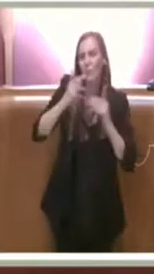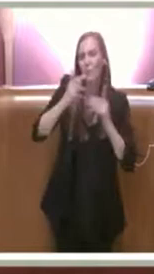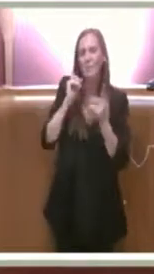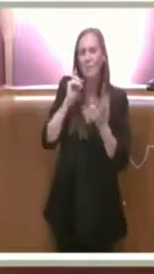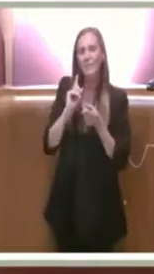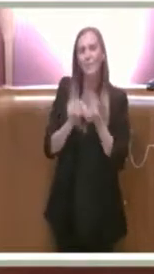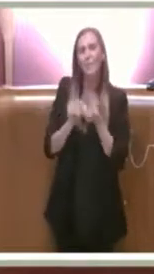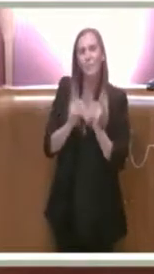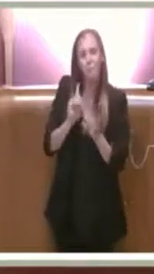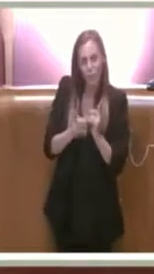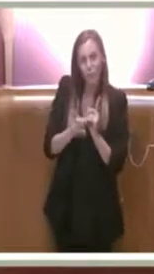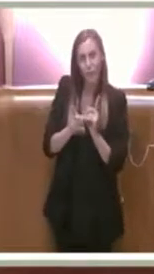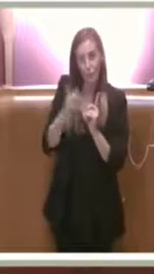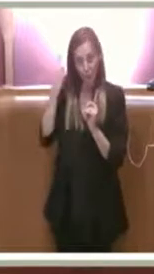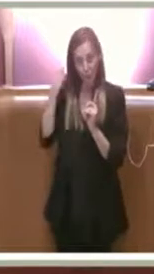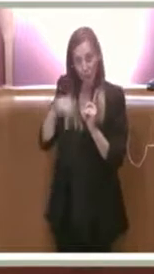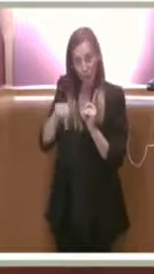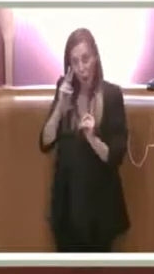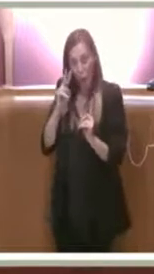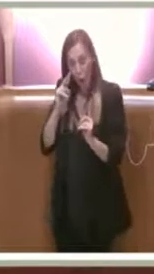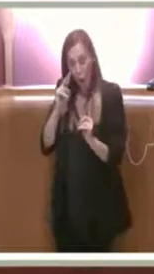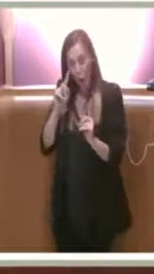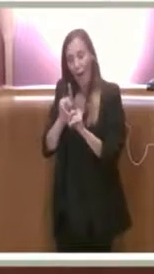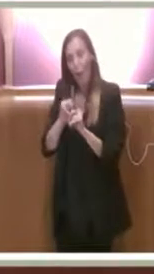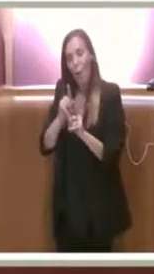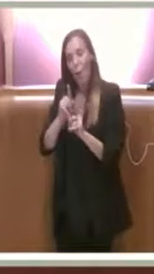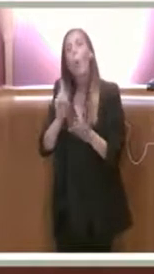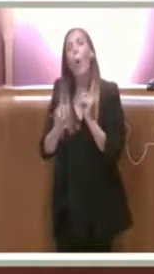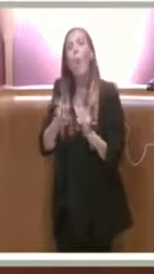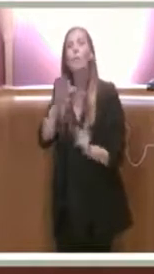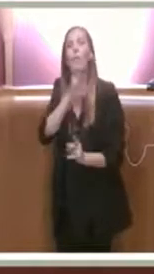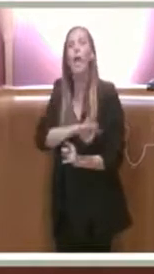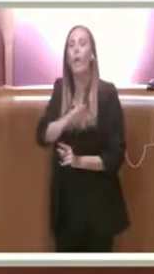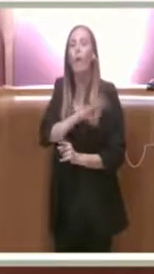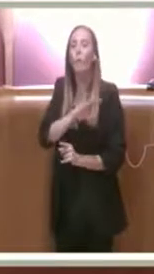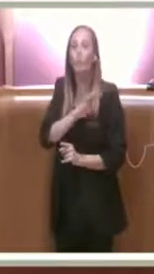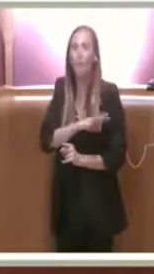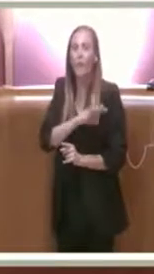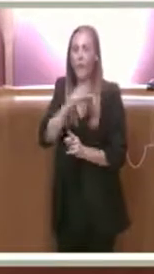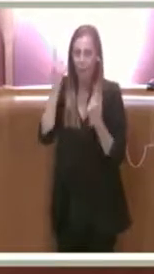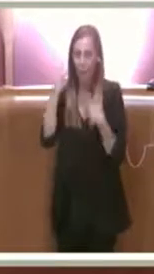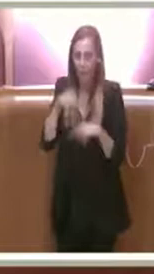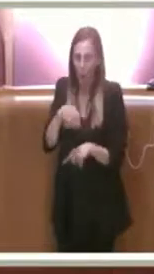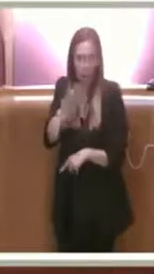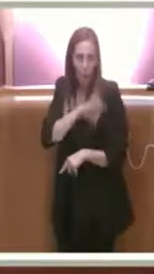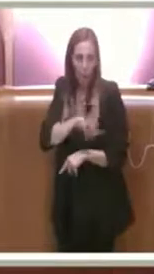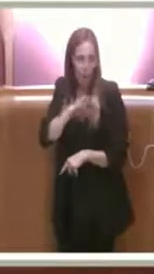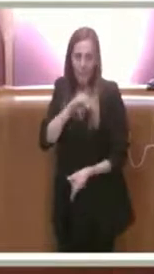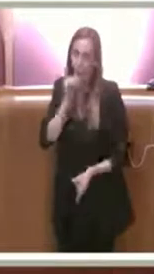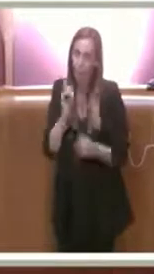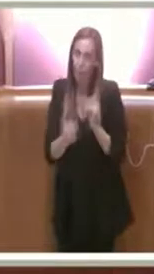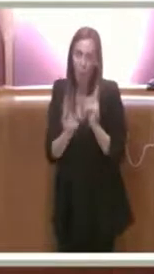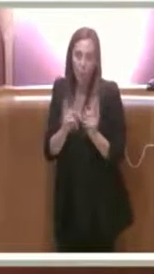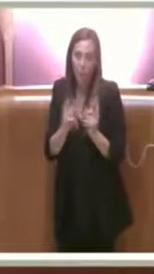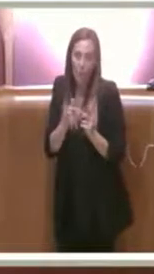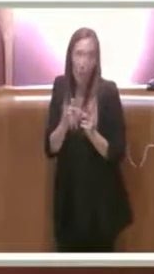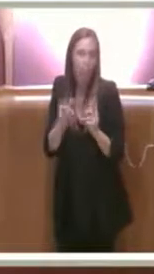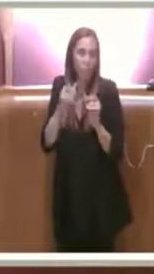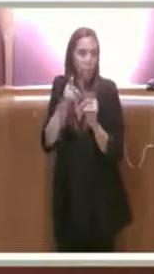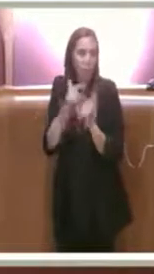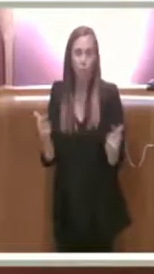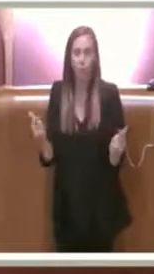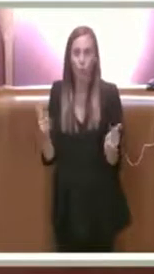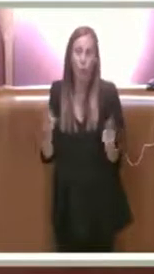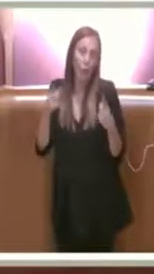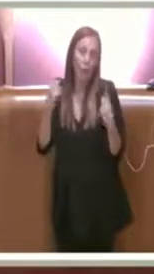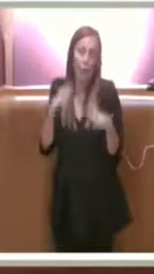visto esclusivamente in un'ottica di convenienza politica. In questo caso qui di convenienza politica ce n'è ben poca, di questo ce ne